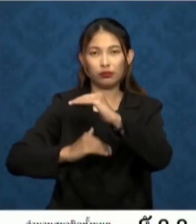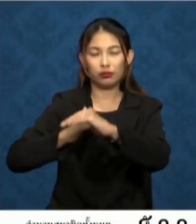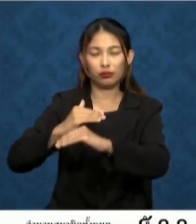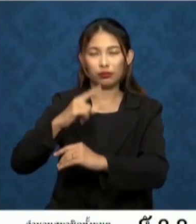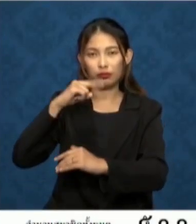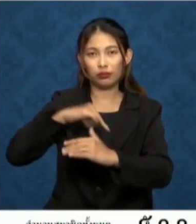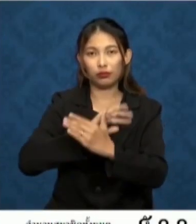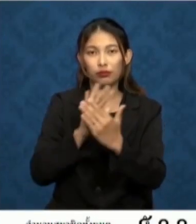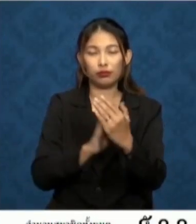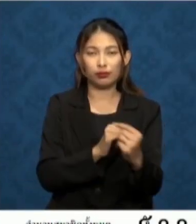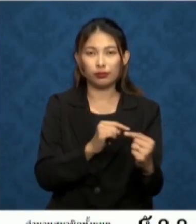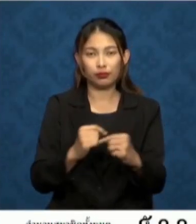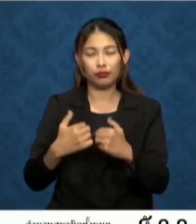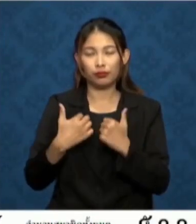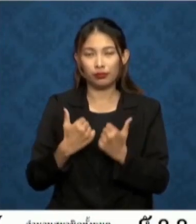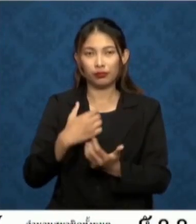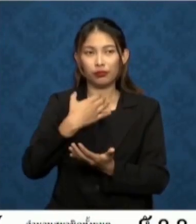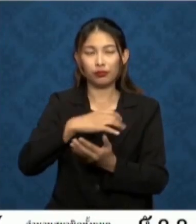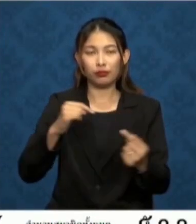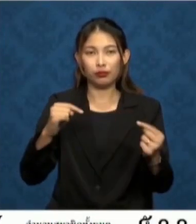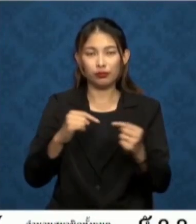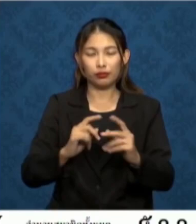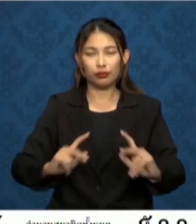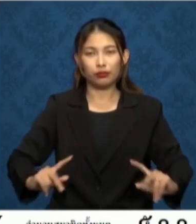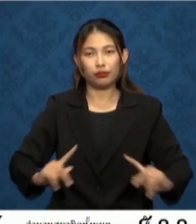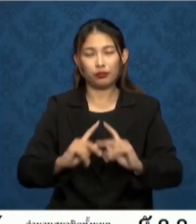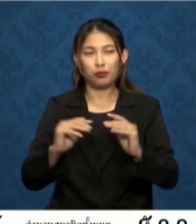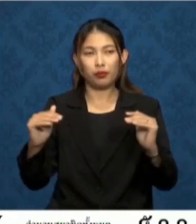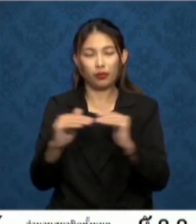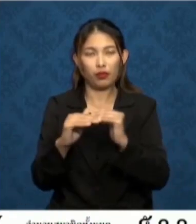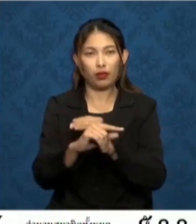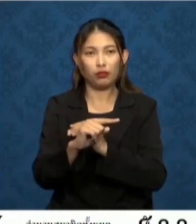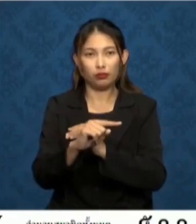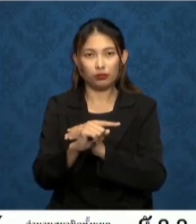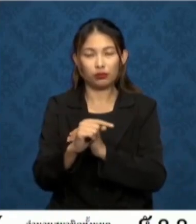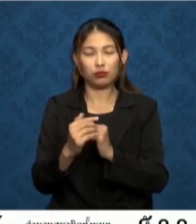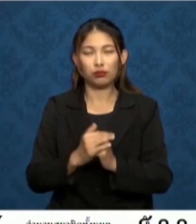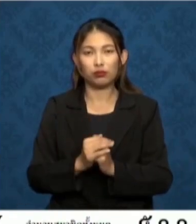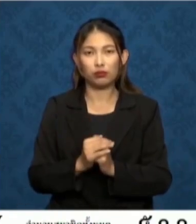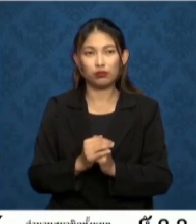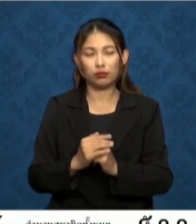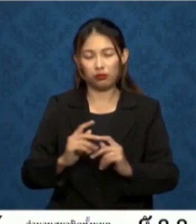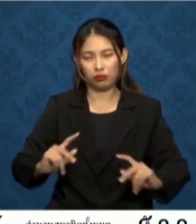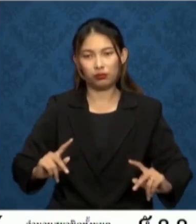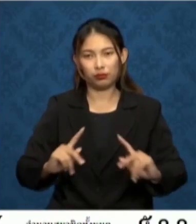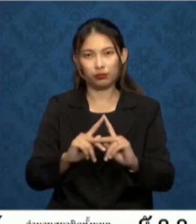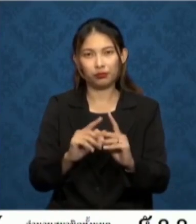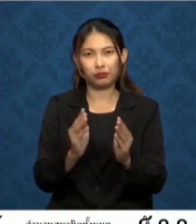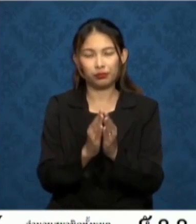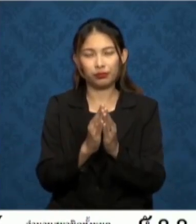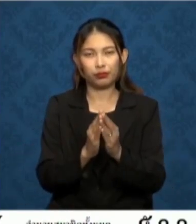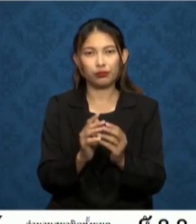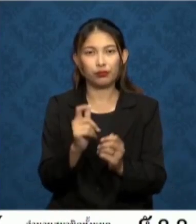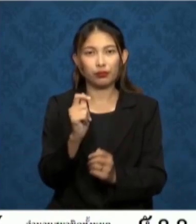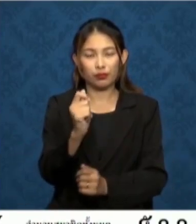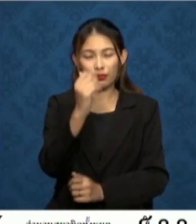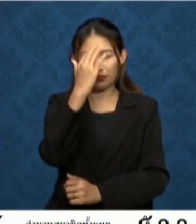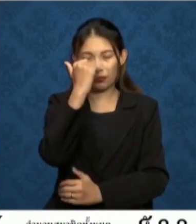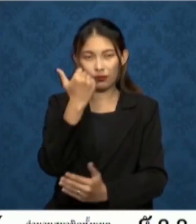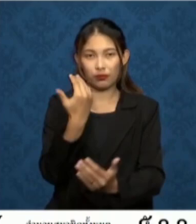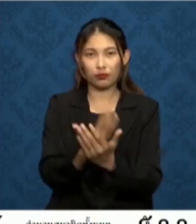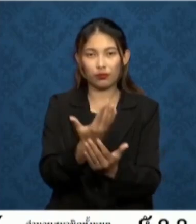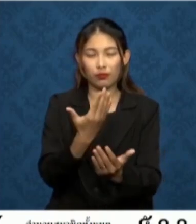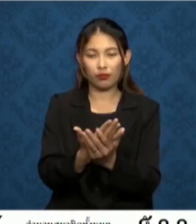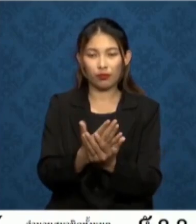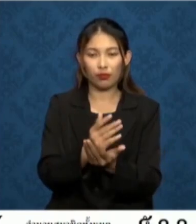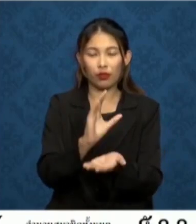วันนี้ท่านประธานครับกับผมขอกล่าวถึงกระทรวงคมนาคมซึ่งถือเป็นกระทรวงเกรด A นะครับที่ได้รับงบประมาณรายจ่าย